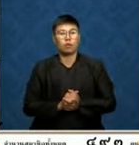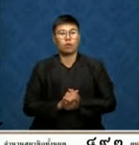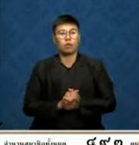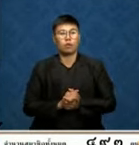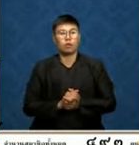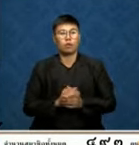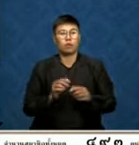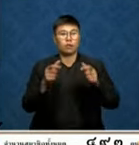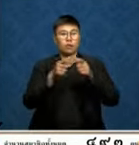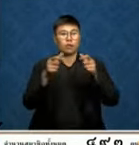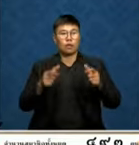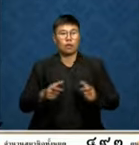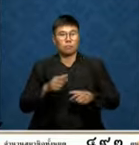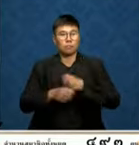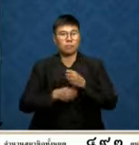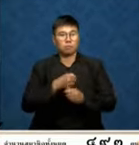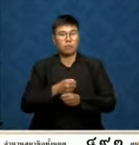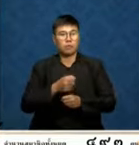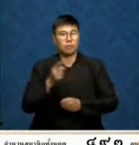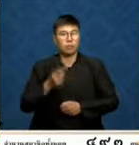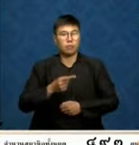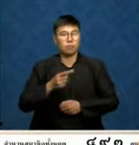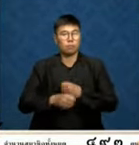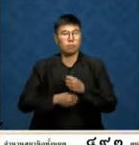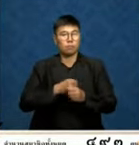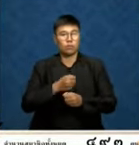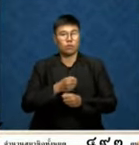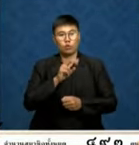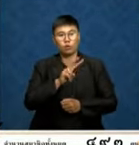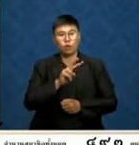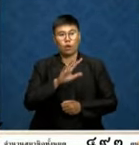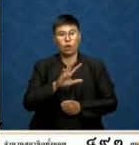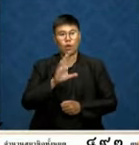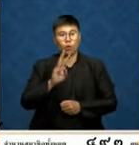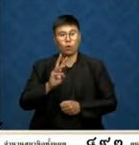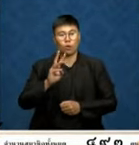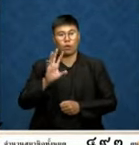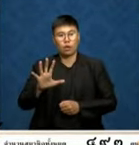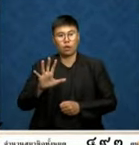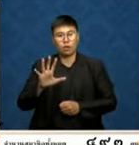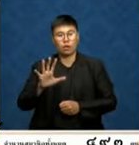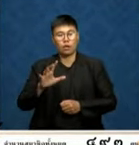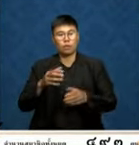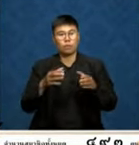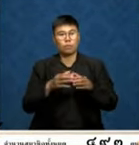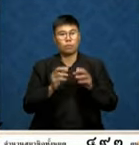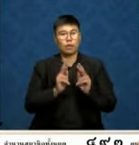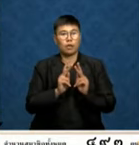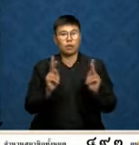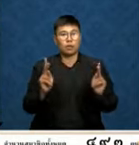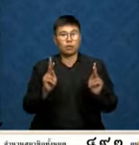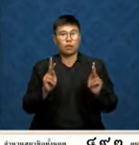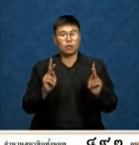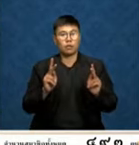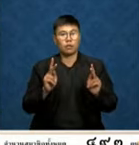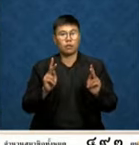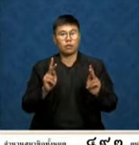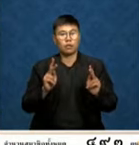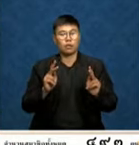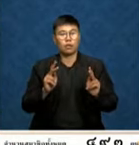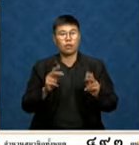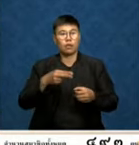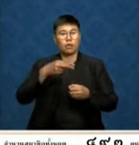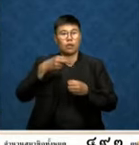รายงานประจำปีงบประมาณพ.ศ. 2565ของคณะกรรมการกำกับกิจการพลังงานน